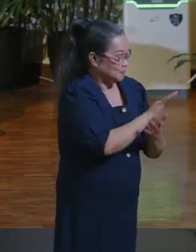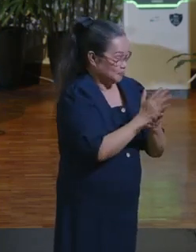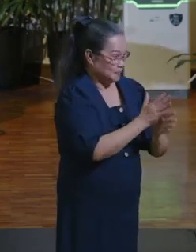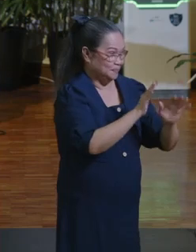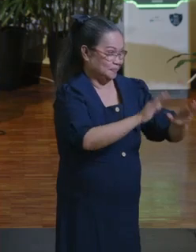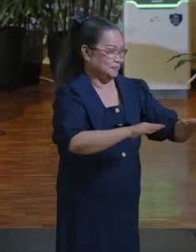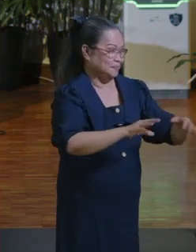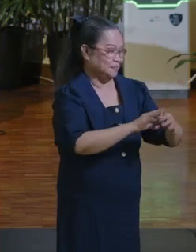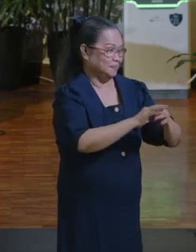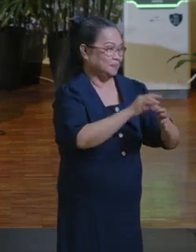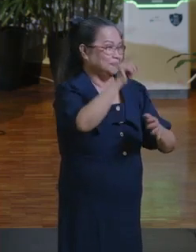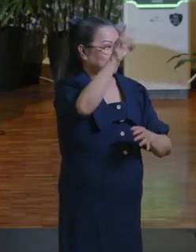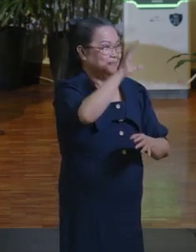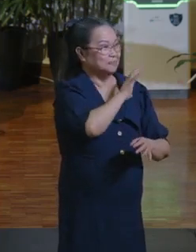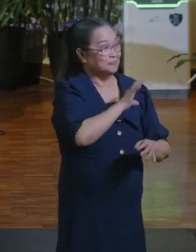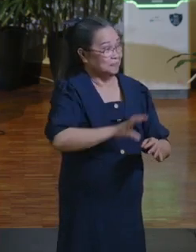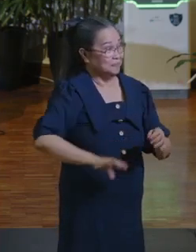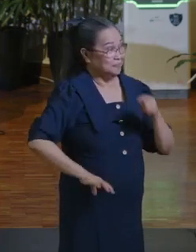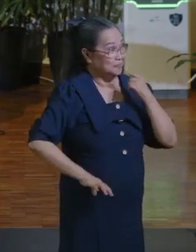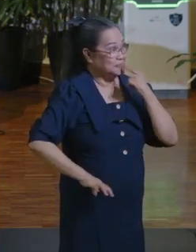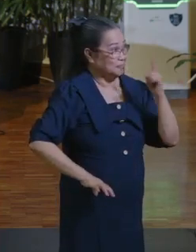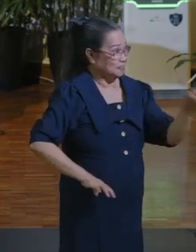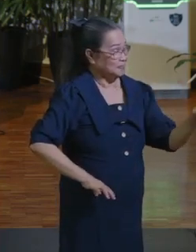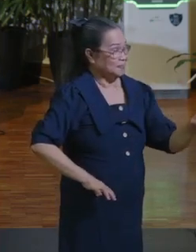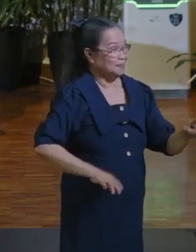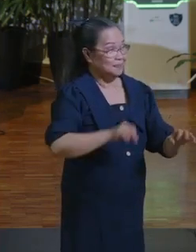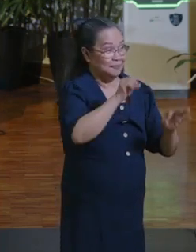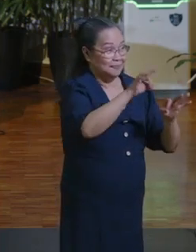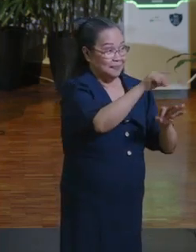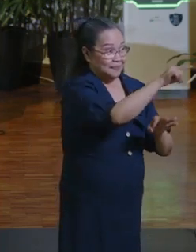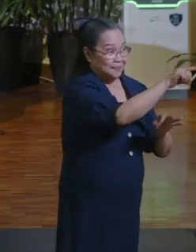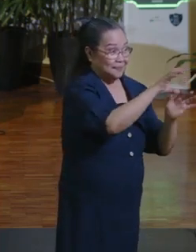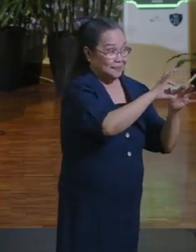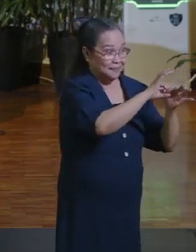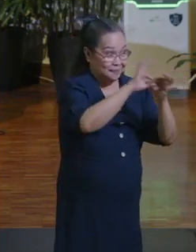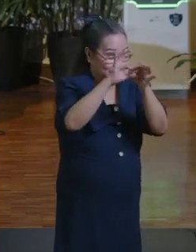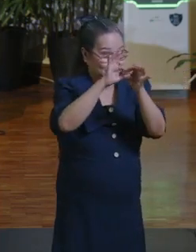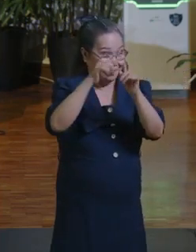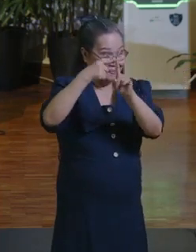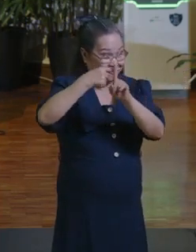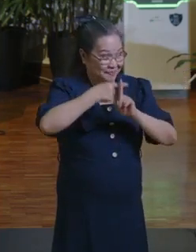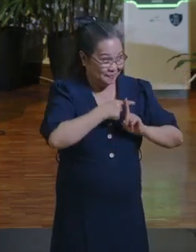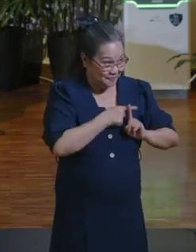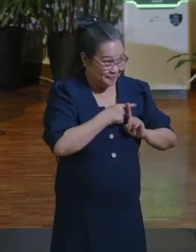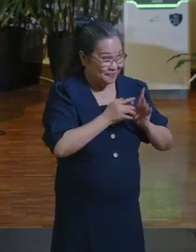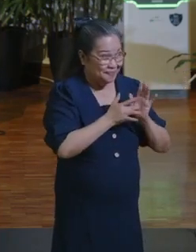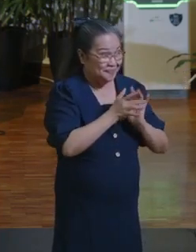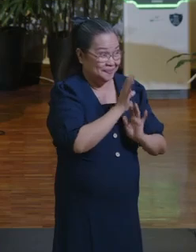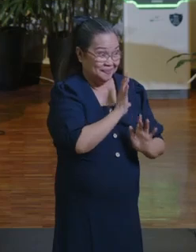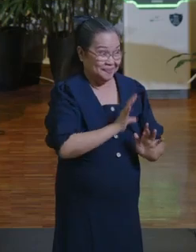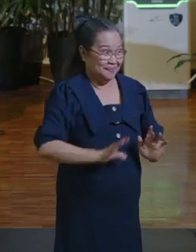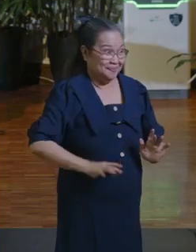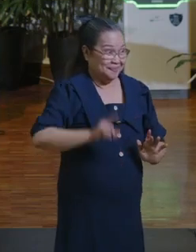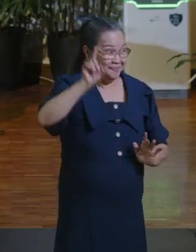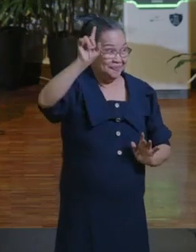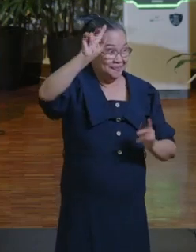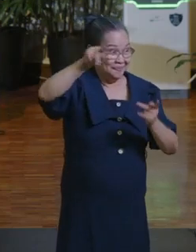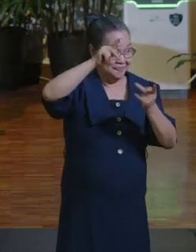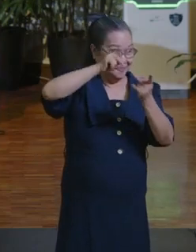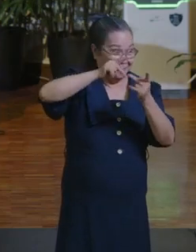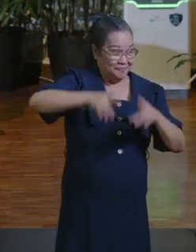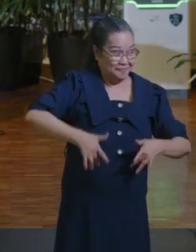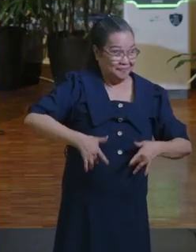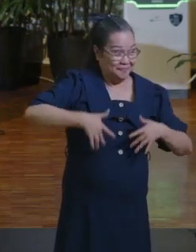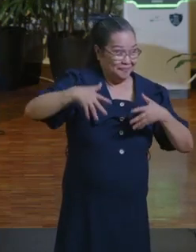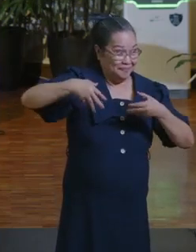Christ's, yung lahat ng dinescribe natin, kung kayo ay naniwala kay Jesus, na ang kanyang perfect life ay